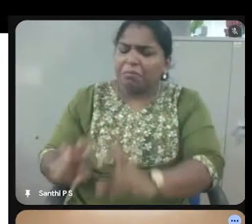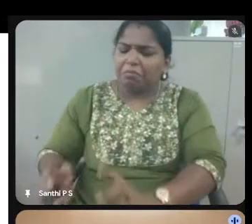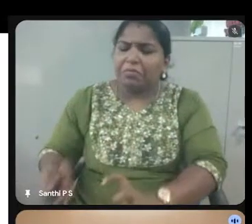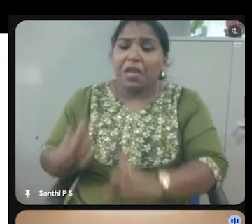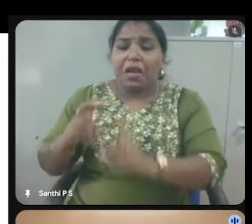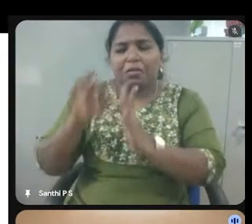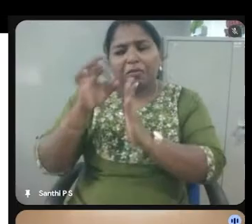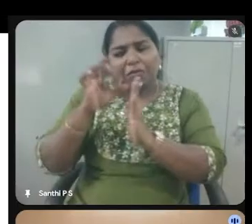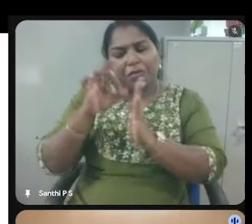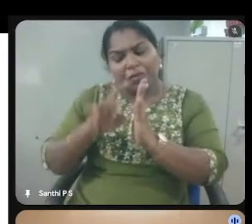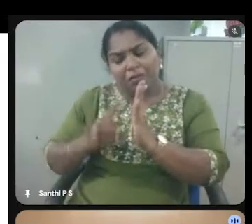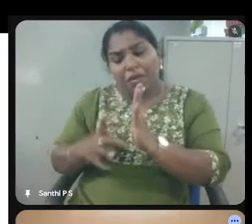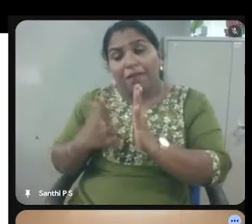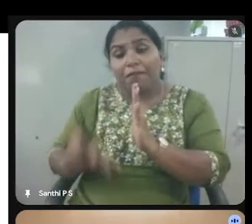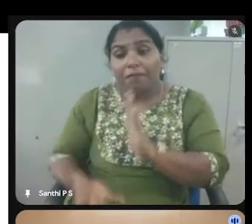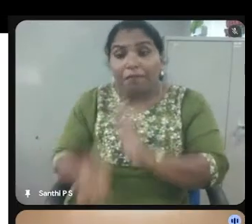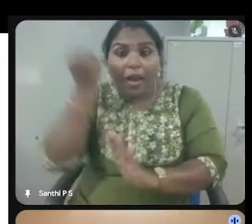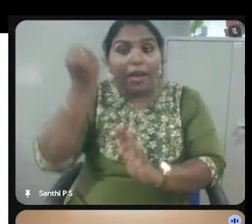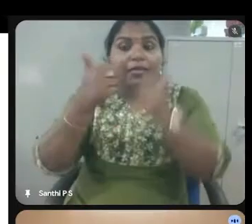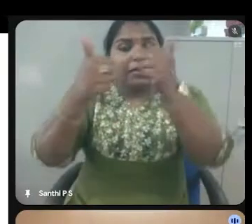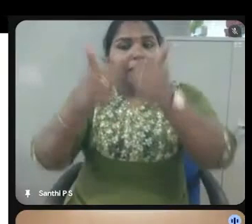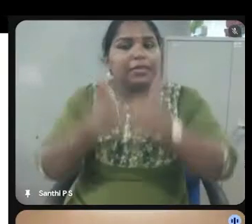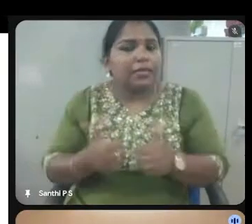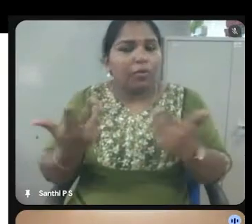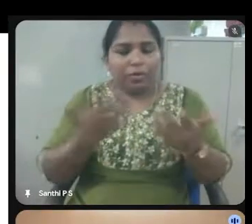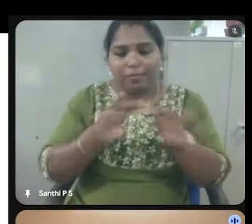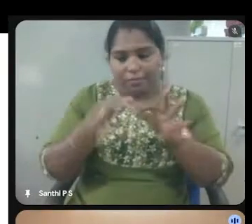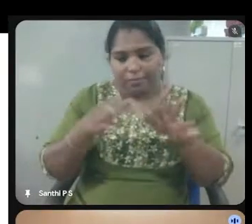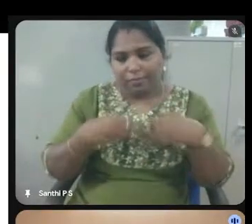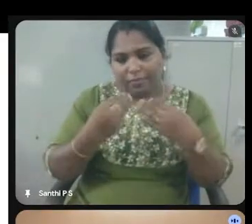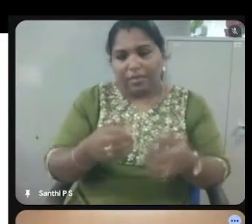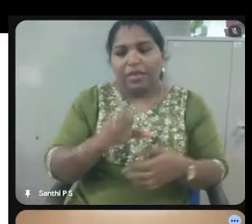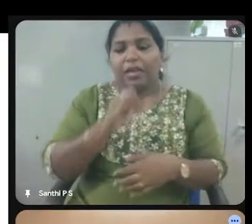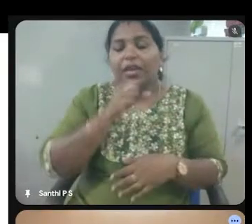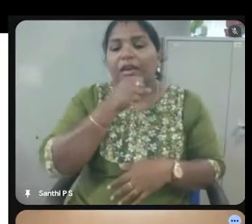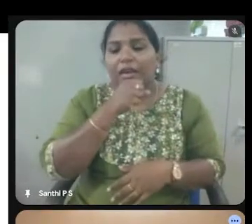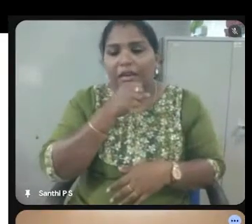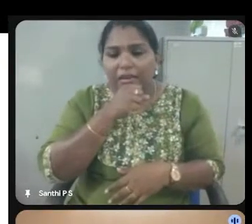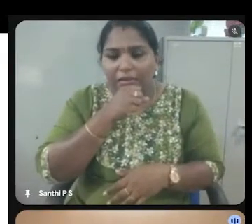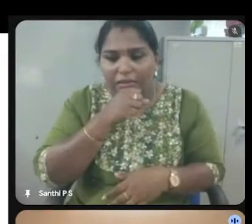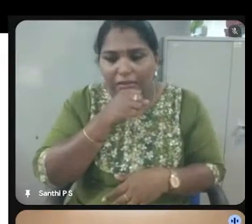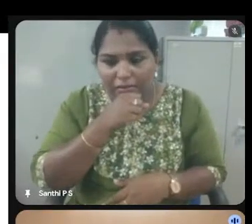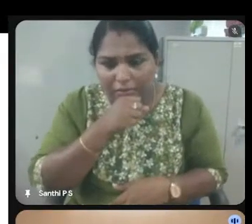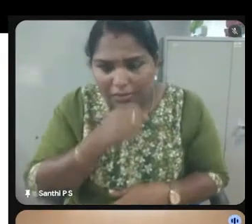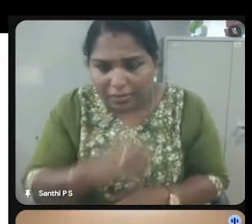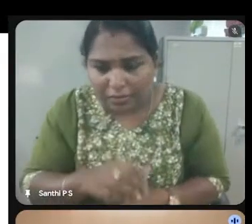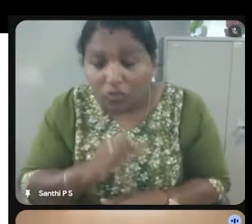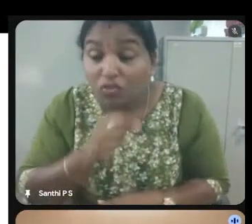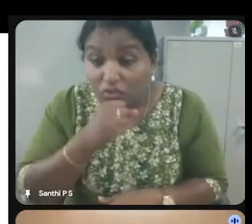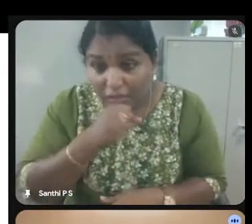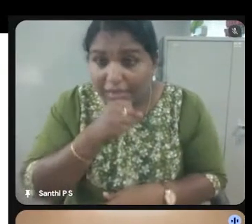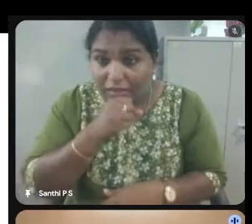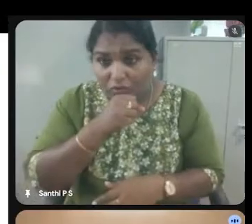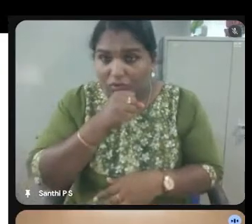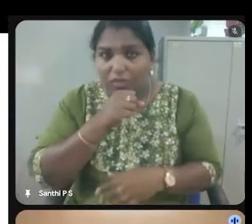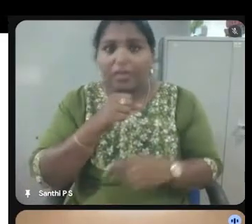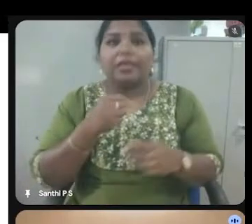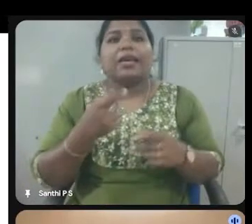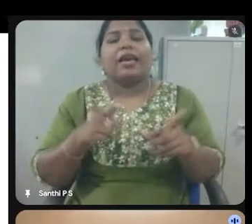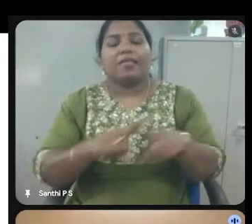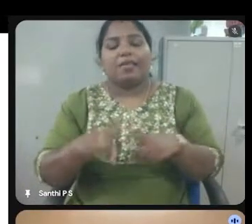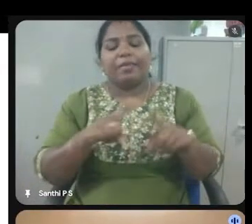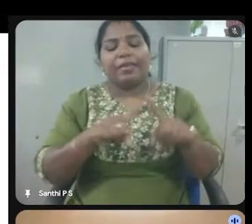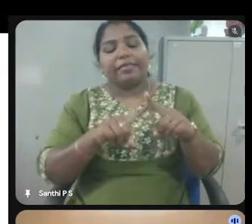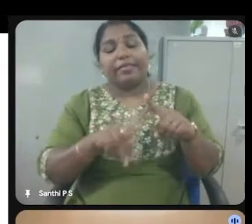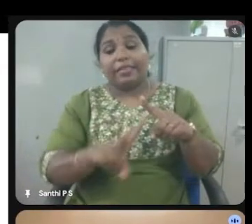കണ്ടെത്തലുകൾ എന്ന് പറയുന്നത് ഒന്ന് നമ്മൾ ഏജ് ഓഫ് ഇനിഷ്യേഷൻ, അതായത് ഏത് പ്രായത്തിലാണ് കുട്ടിക്ക്